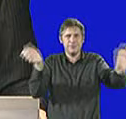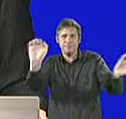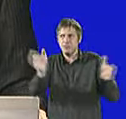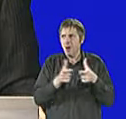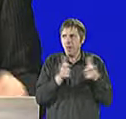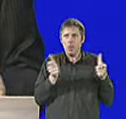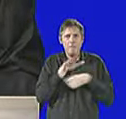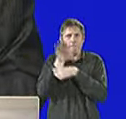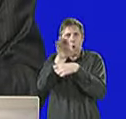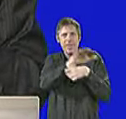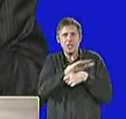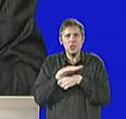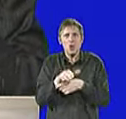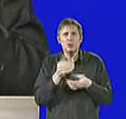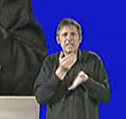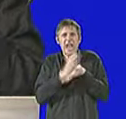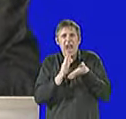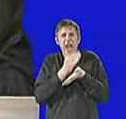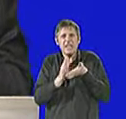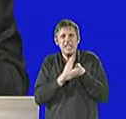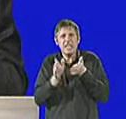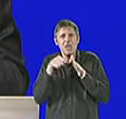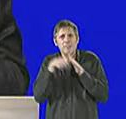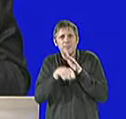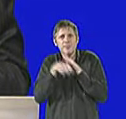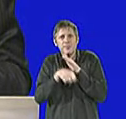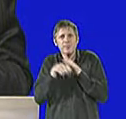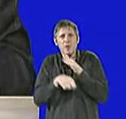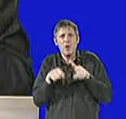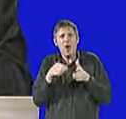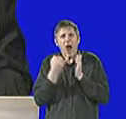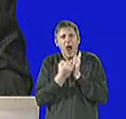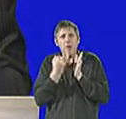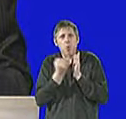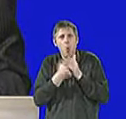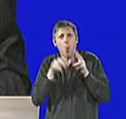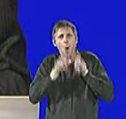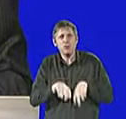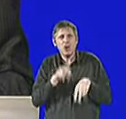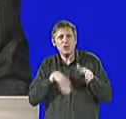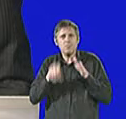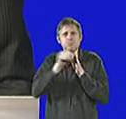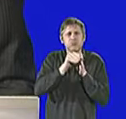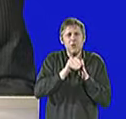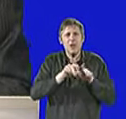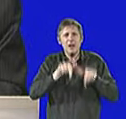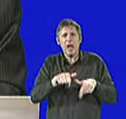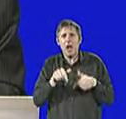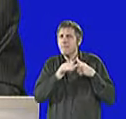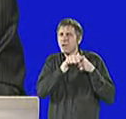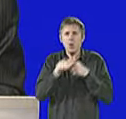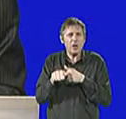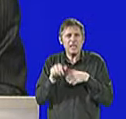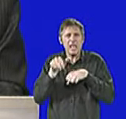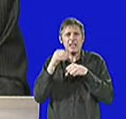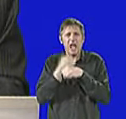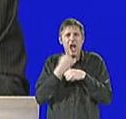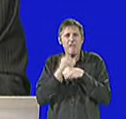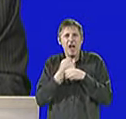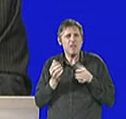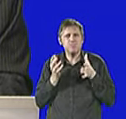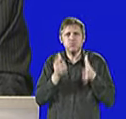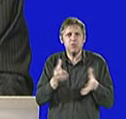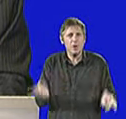recherche, nous avons choisi de privilégier le travail. Dois-je ajouter pour rétablir la